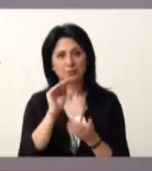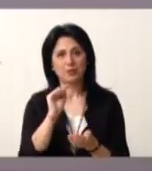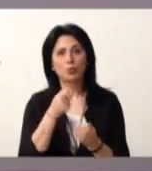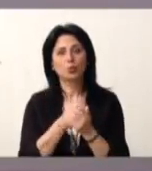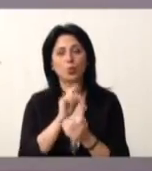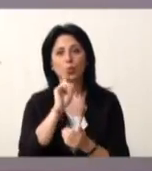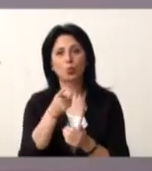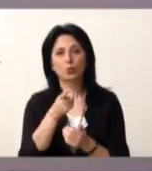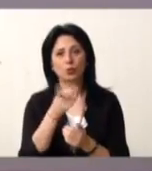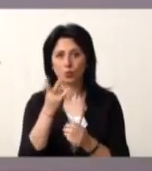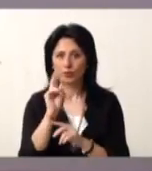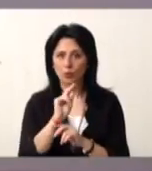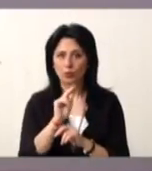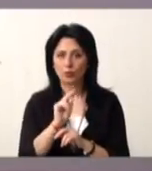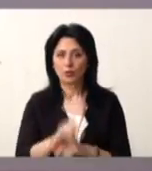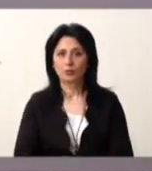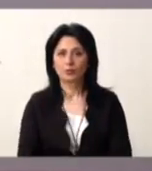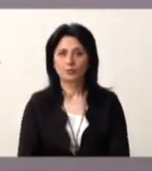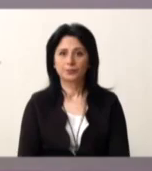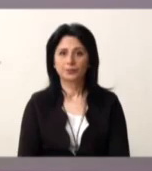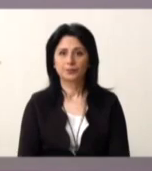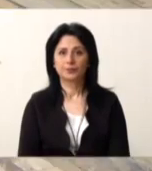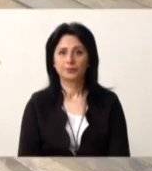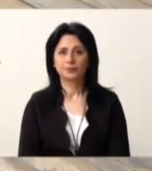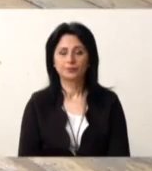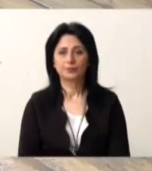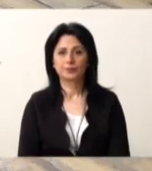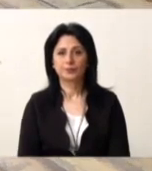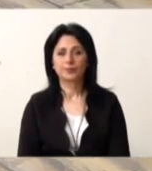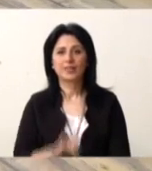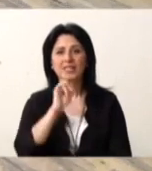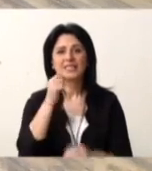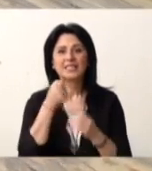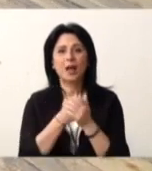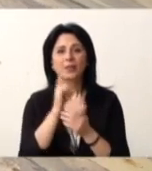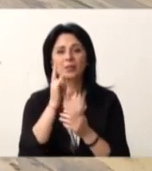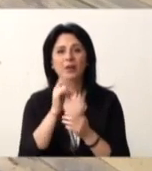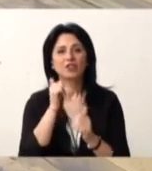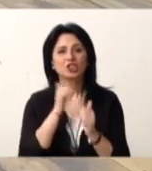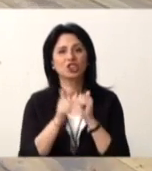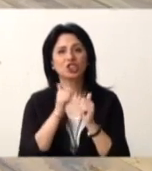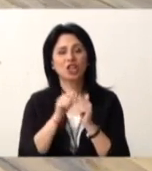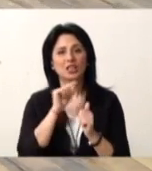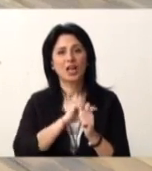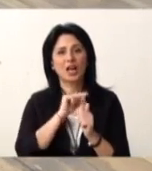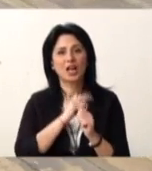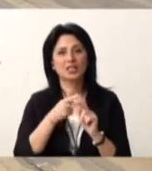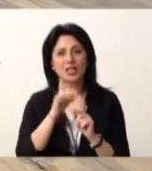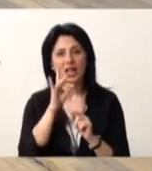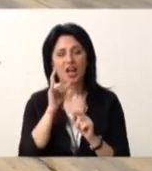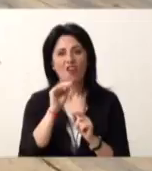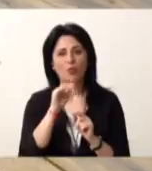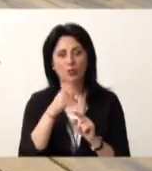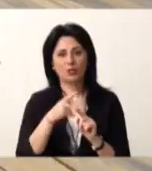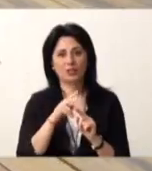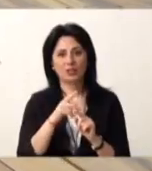ან რამდენად უნდა ვუმკურნალოთ? იცით როგორ არის? აი, წლამდე ბავშვებს ძალიან ხშირად ახასიათებს ეს რეფლექსი